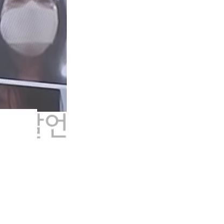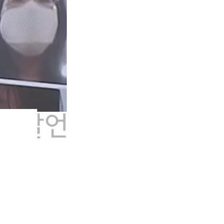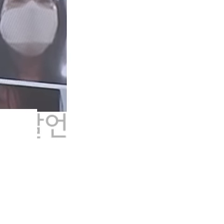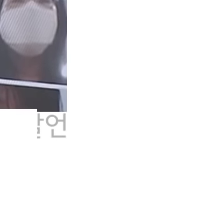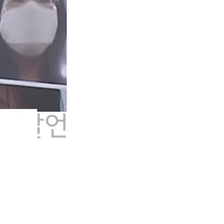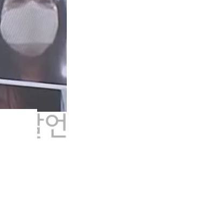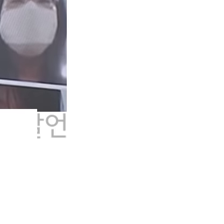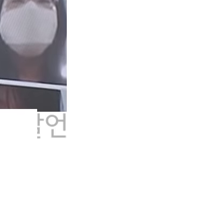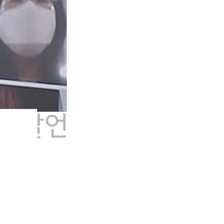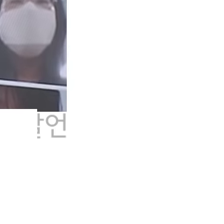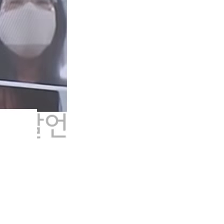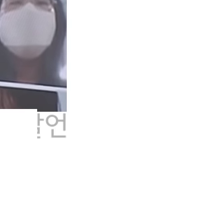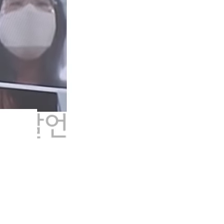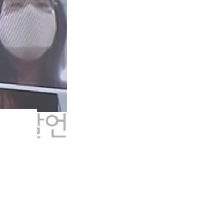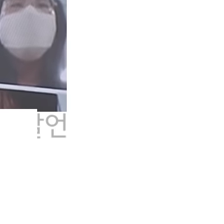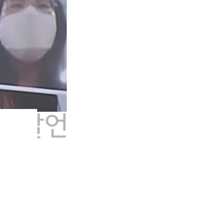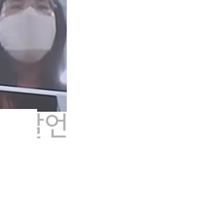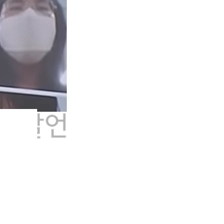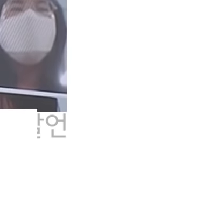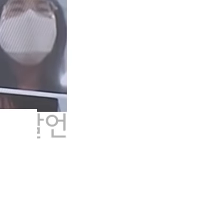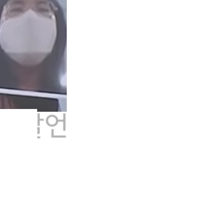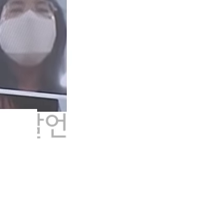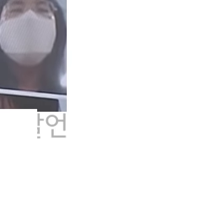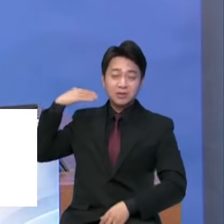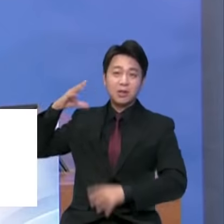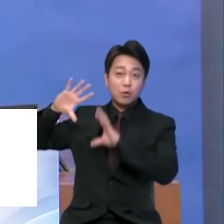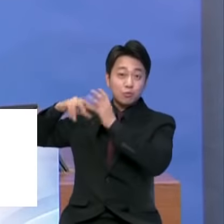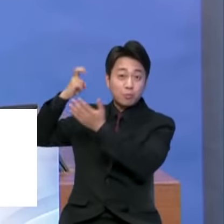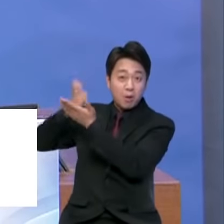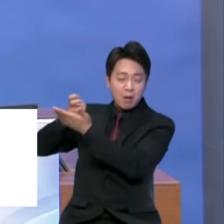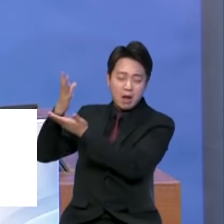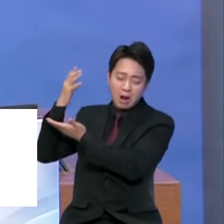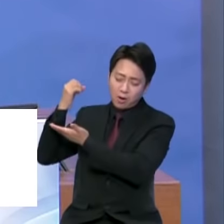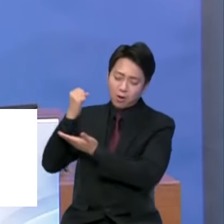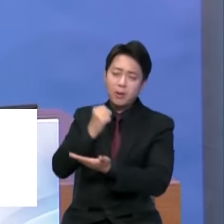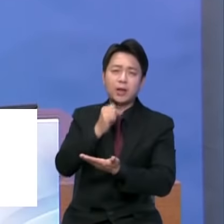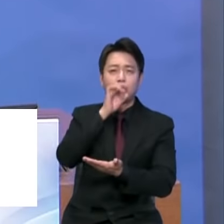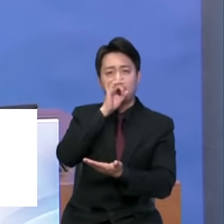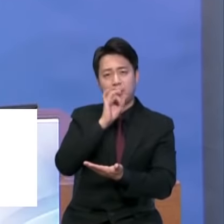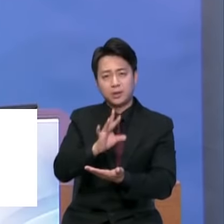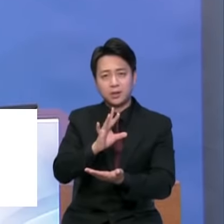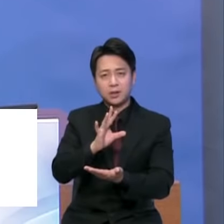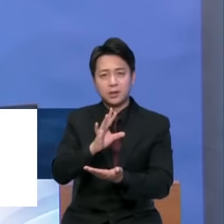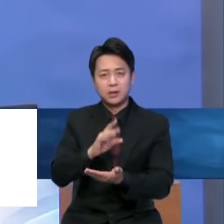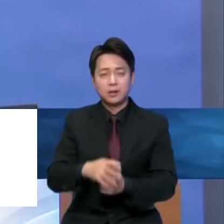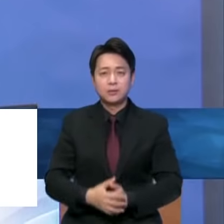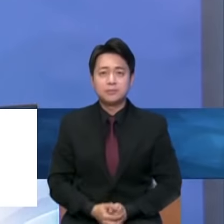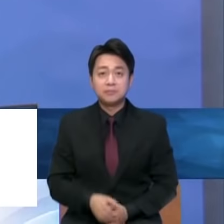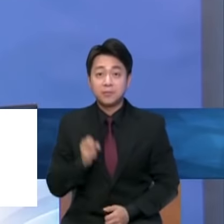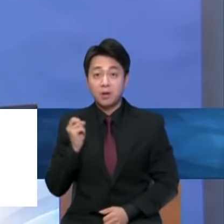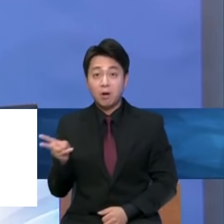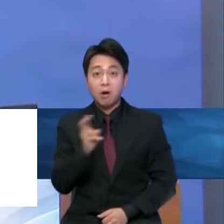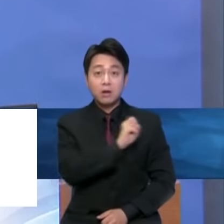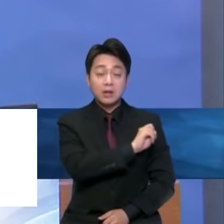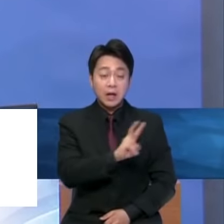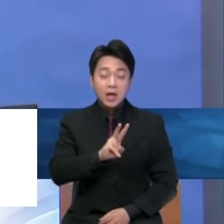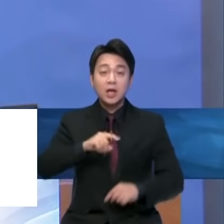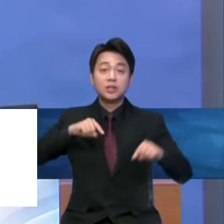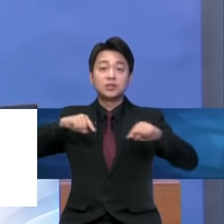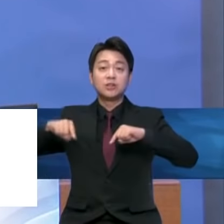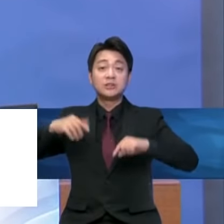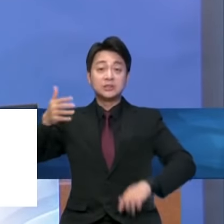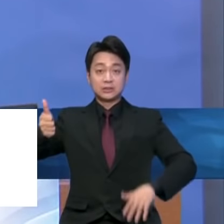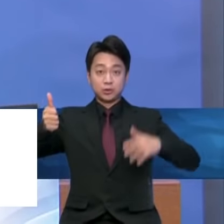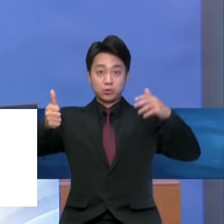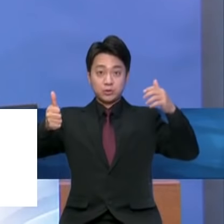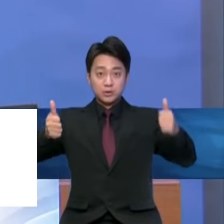여는 역할은 정치권의 소명입니다. 여야 정치 지도자들은 물론 각